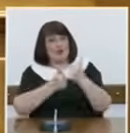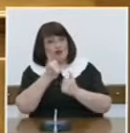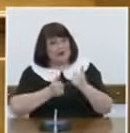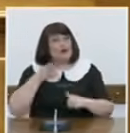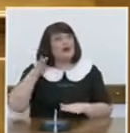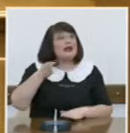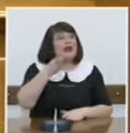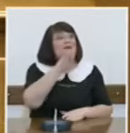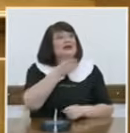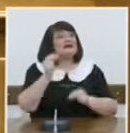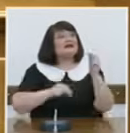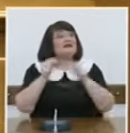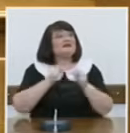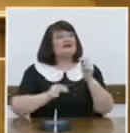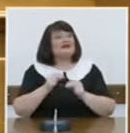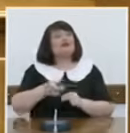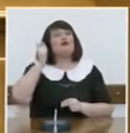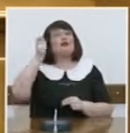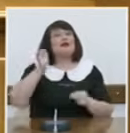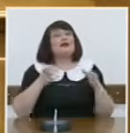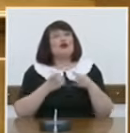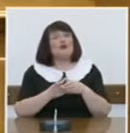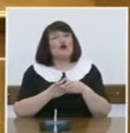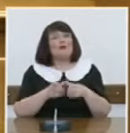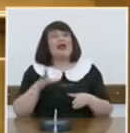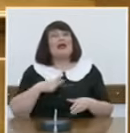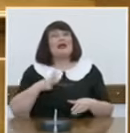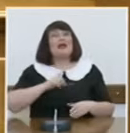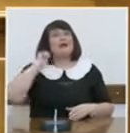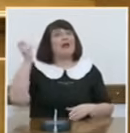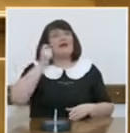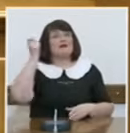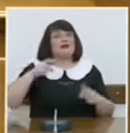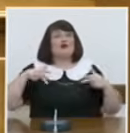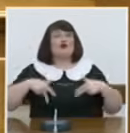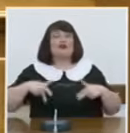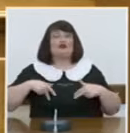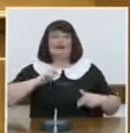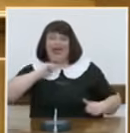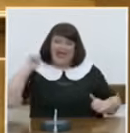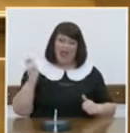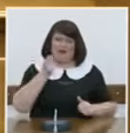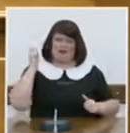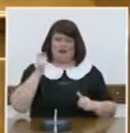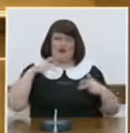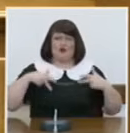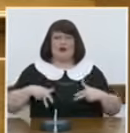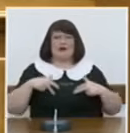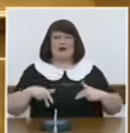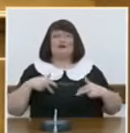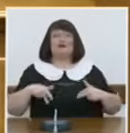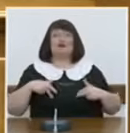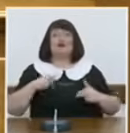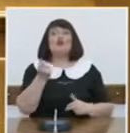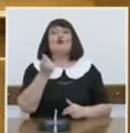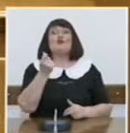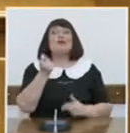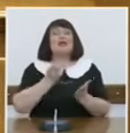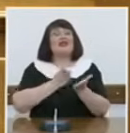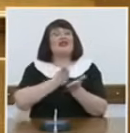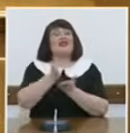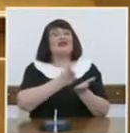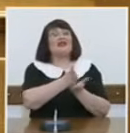ψηφίζουν ένα κόμμα το οποίο θέλει το εθνικό κράτος. Το εθνικό κράτος. Που θα φέρει την οικονομική δικαιοσύνη και που θα πει με